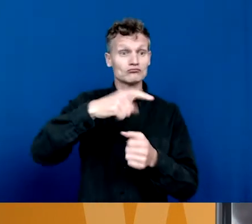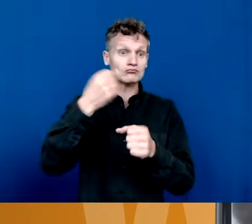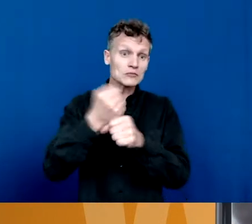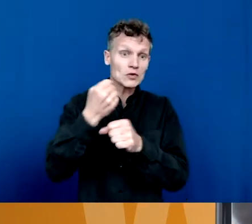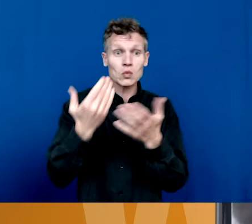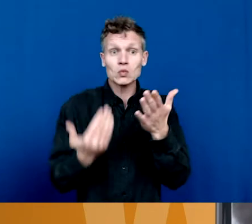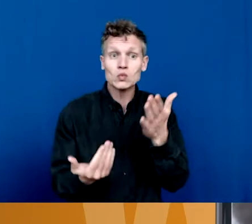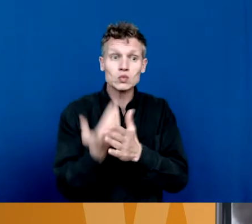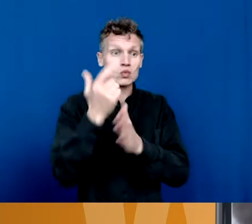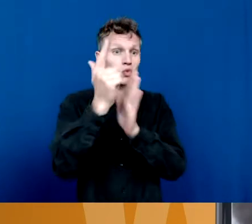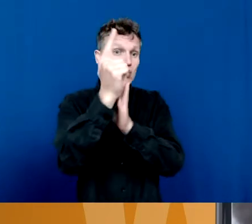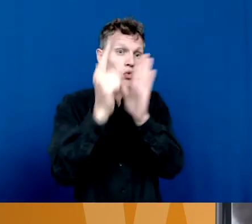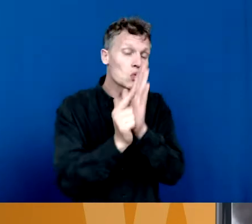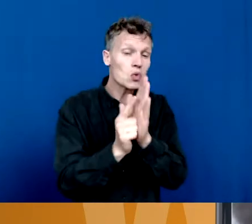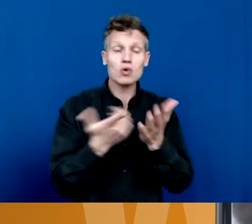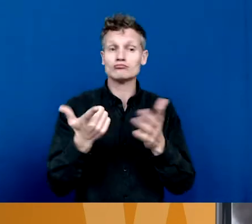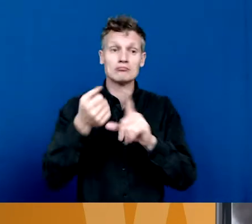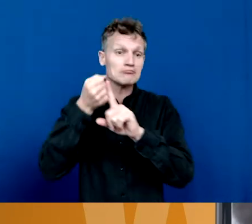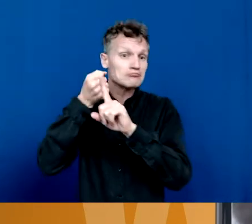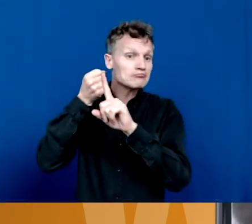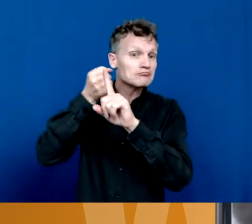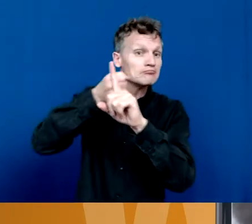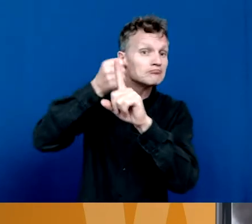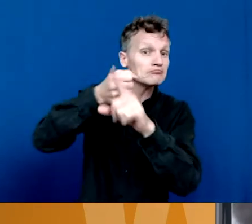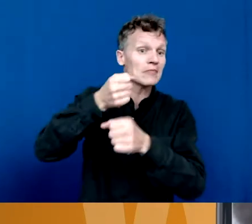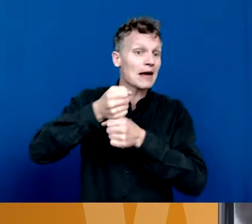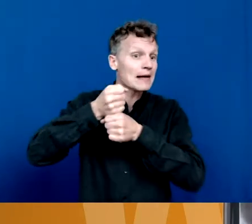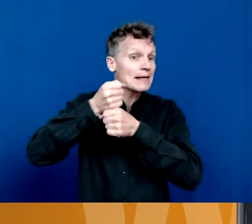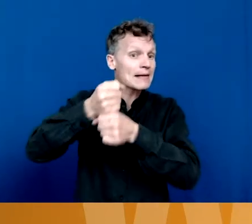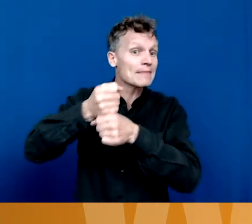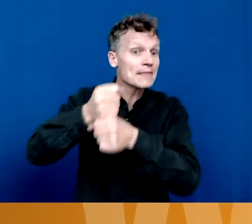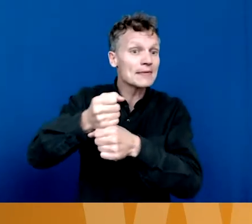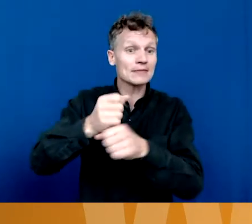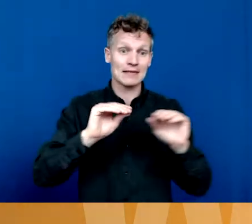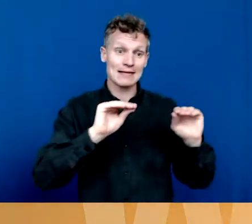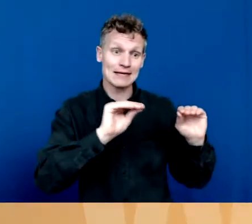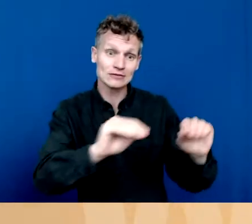civique, ils devraient impliquer des personnes comme nous.